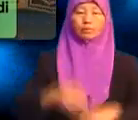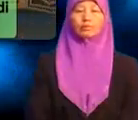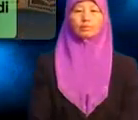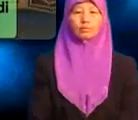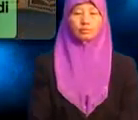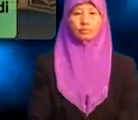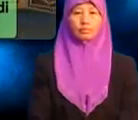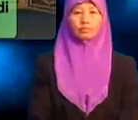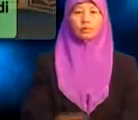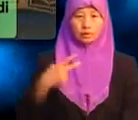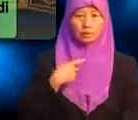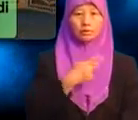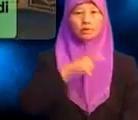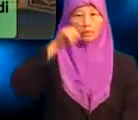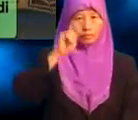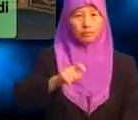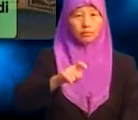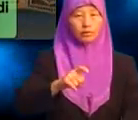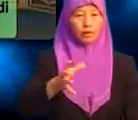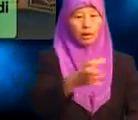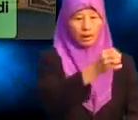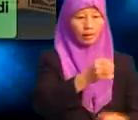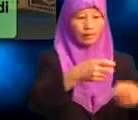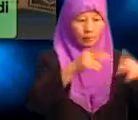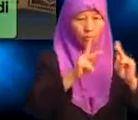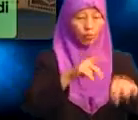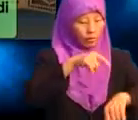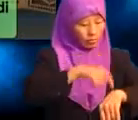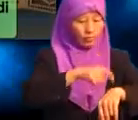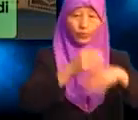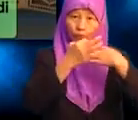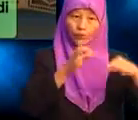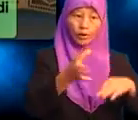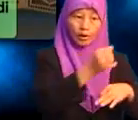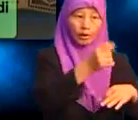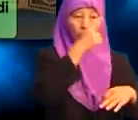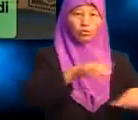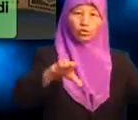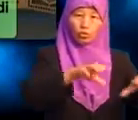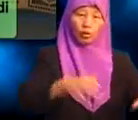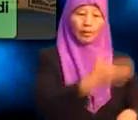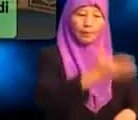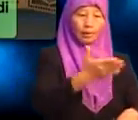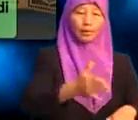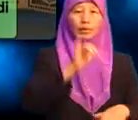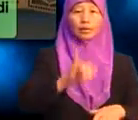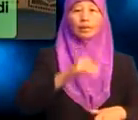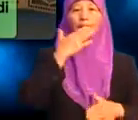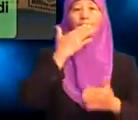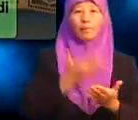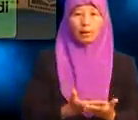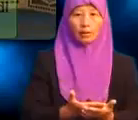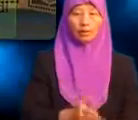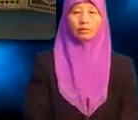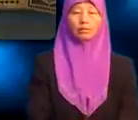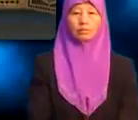Oleh itu, kita hendaklah memanfaatkan waktu yang terluang untuk perkara-perkara yang berfaedah.